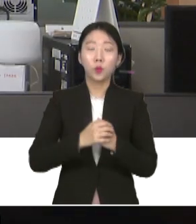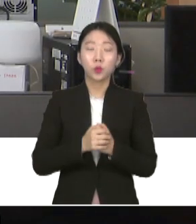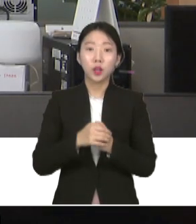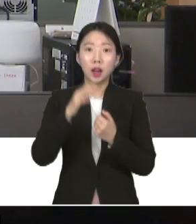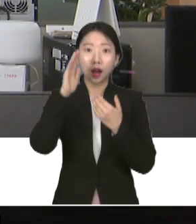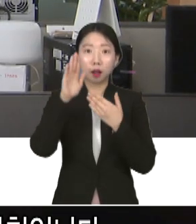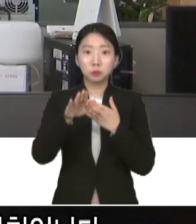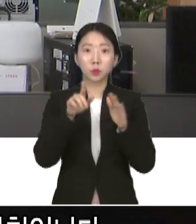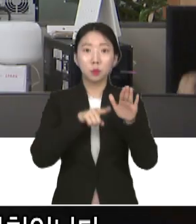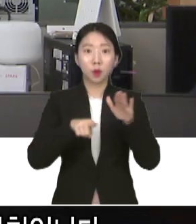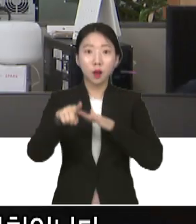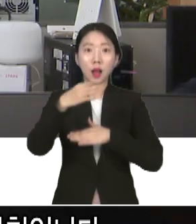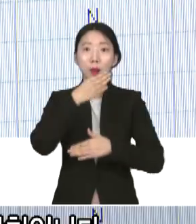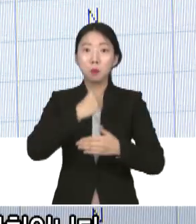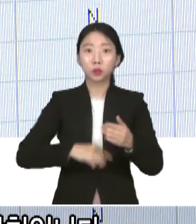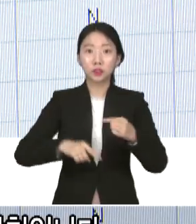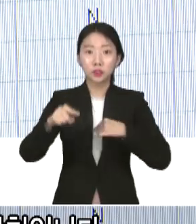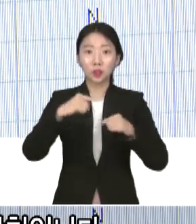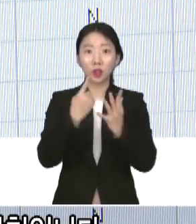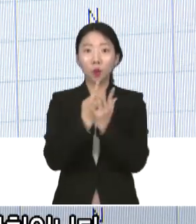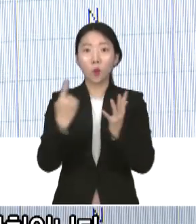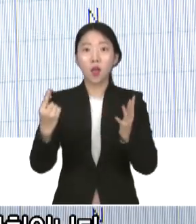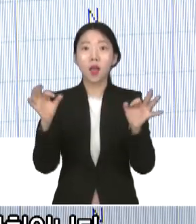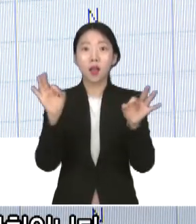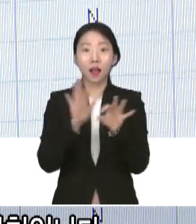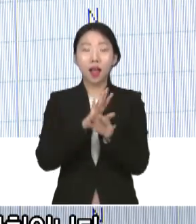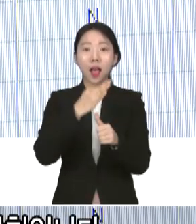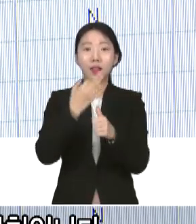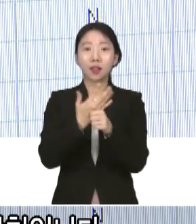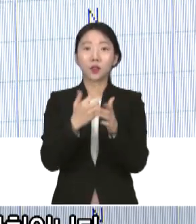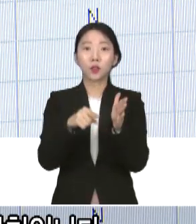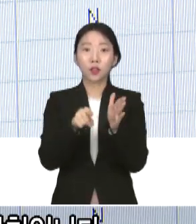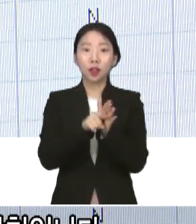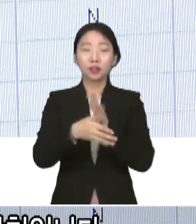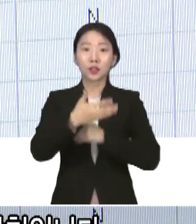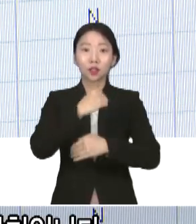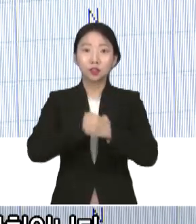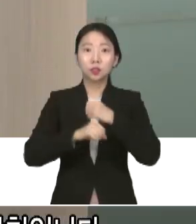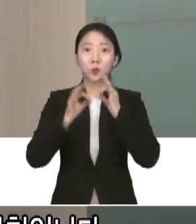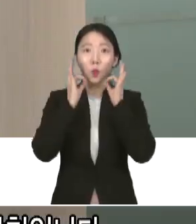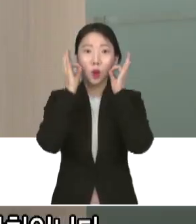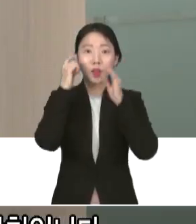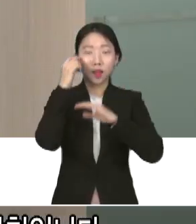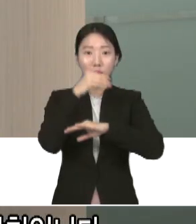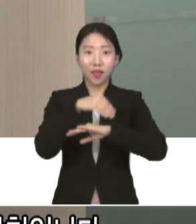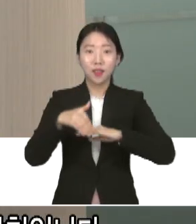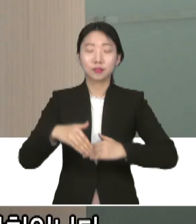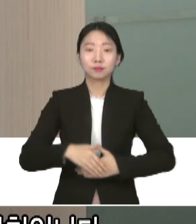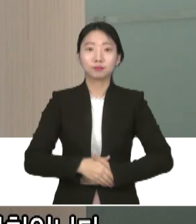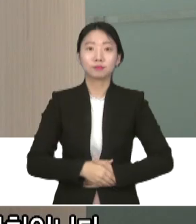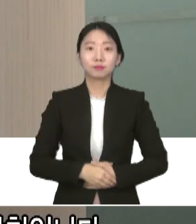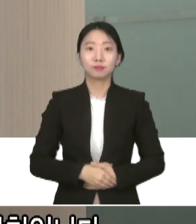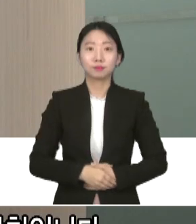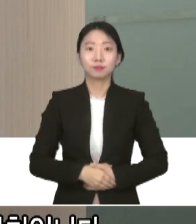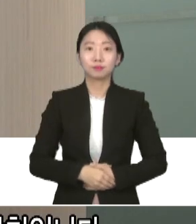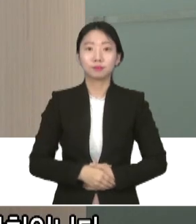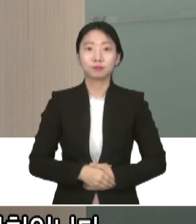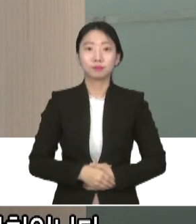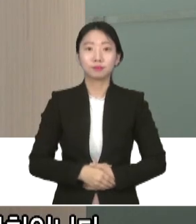운영된 사례 예시 는 앞서가는 복지행정 으로 소외계층 없는 안양시 를 만드는데 적극 노력하겠다는